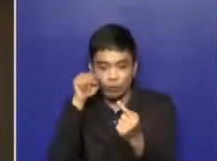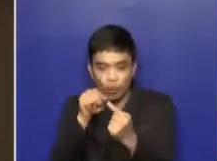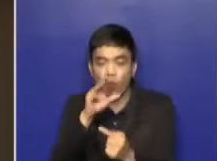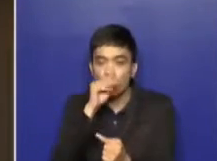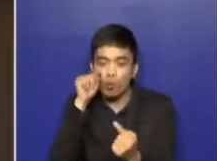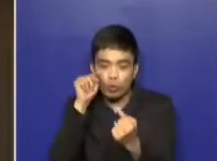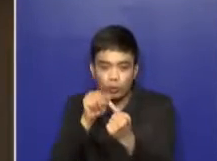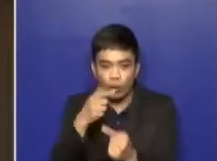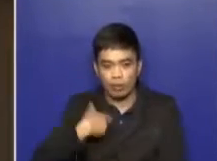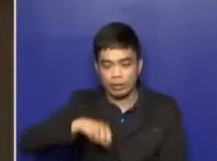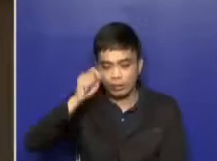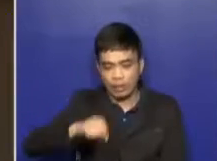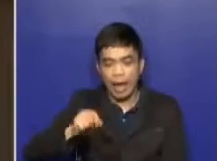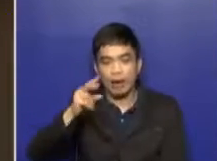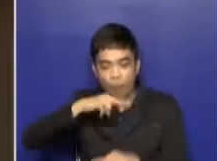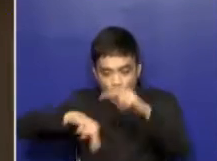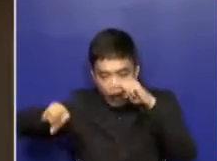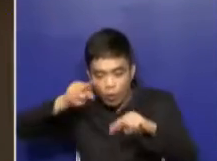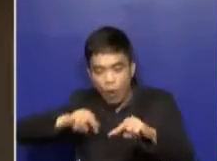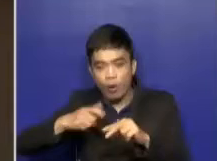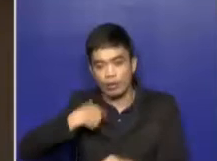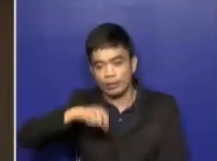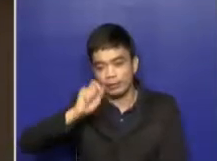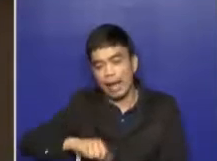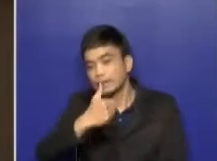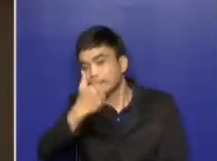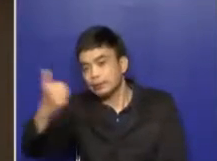านั้นไม่เกี่ยวกับศาลยุติธรรม